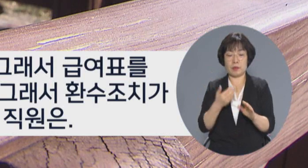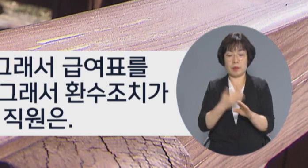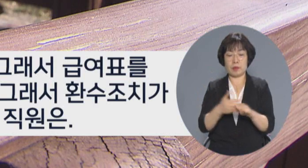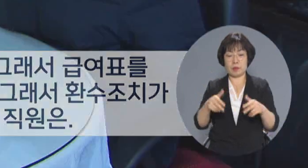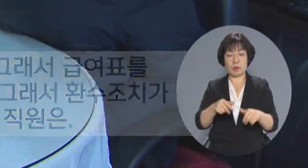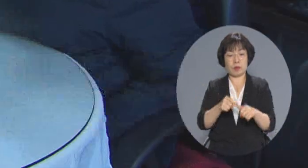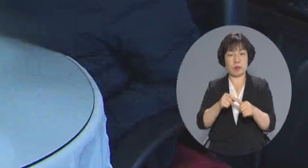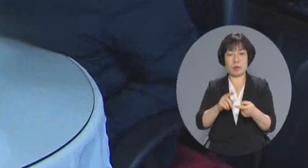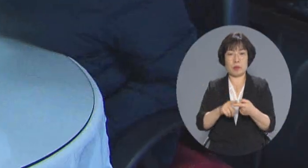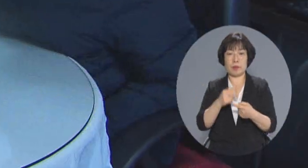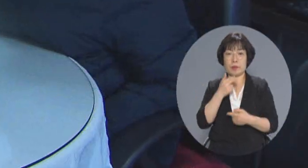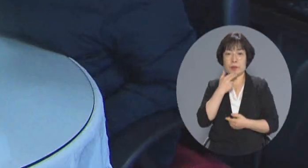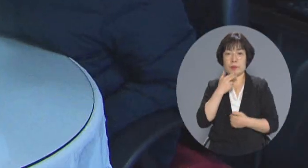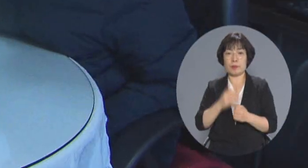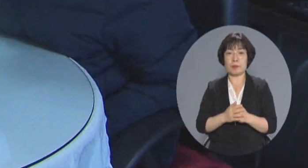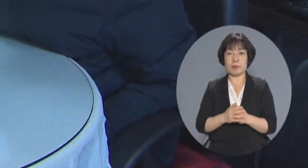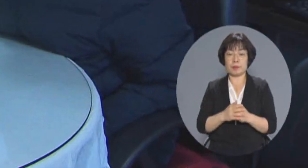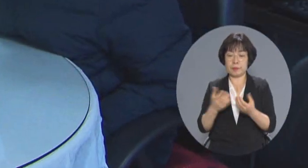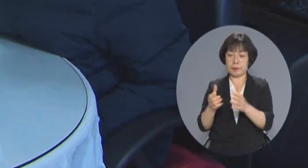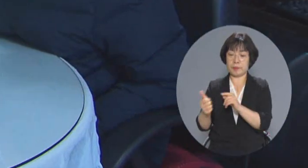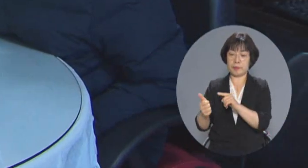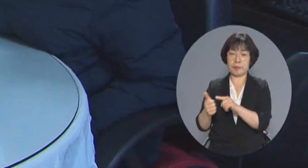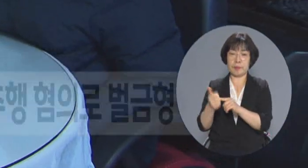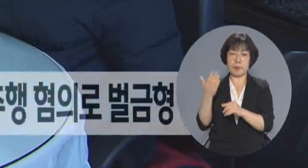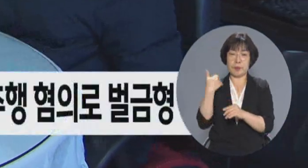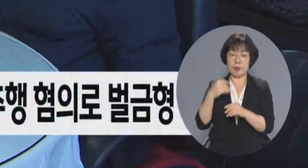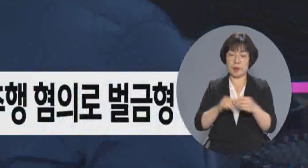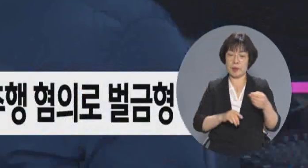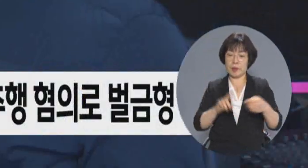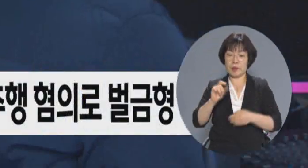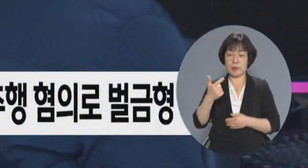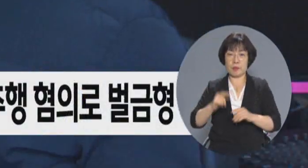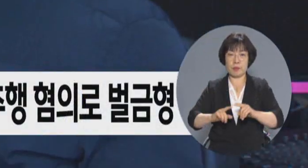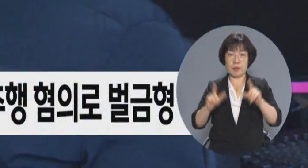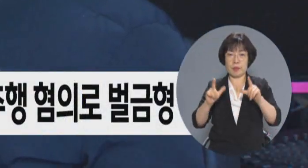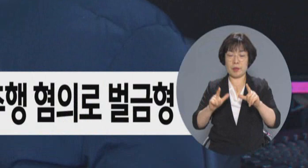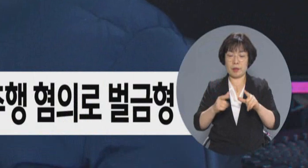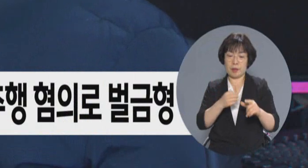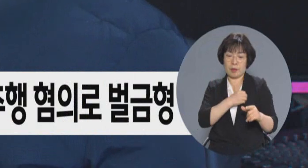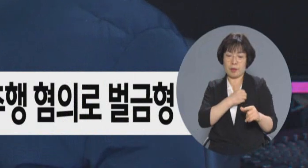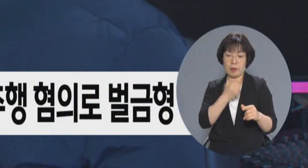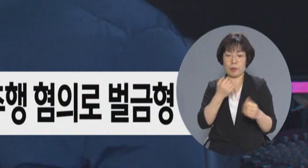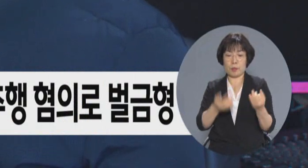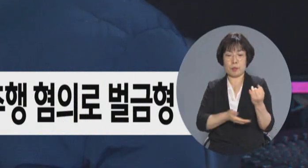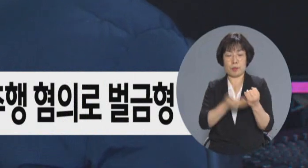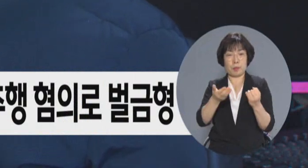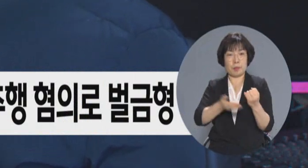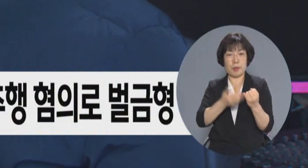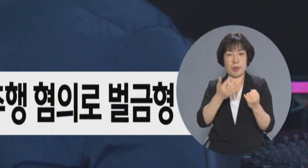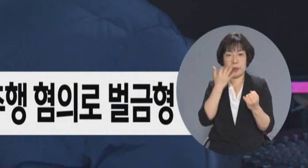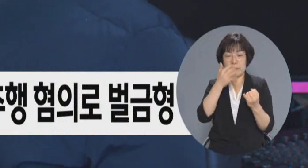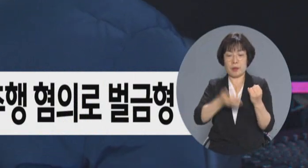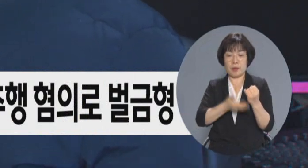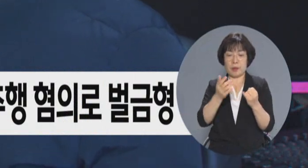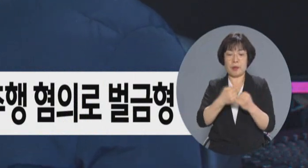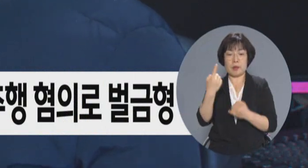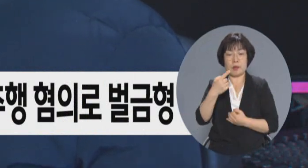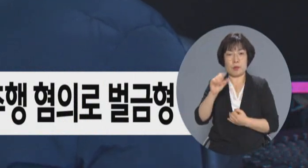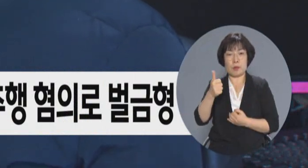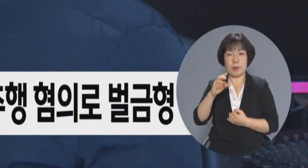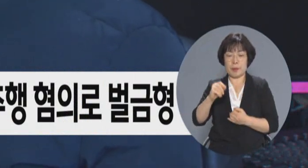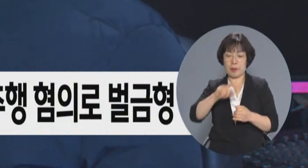직원은. 이런 가운데 회장 황모 씨는 지난 16일 같은 단체 여성 회원을 성추행한 혐의로 벌금 1,500만